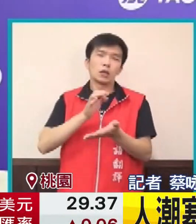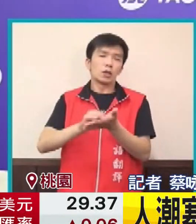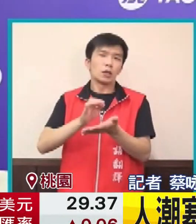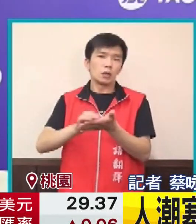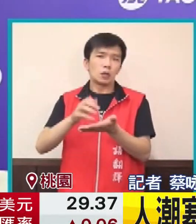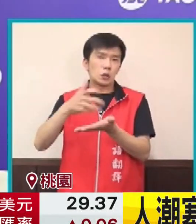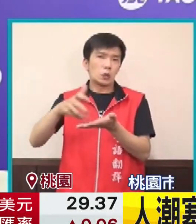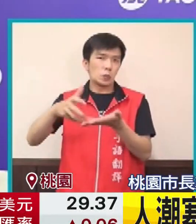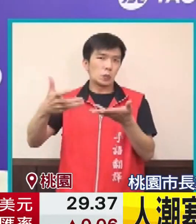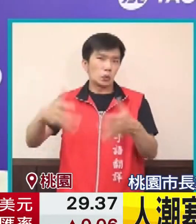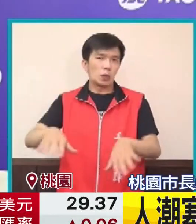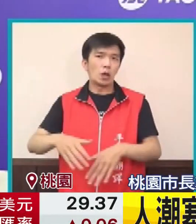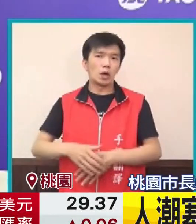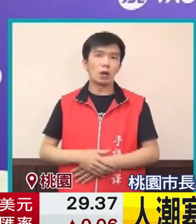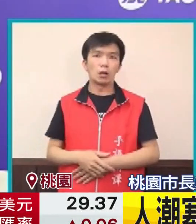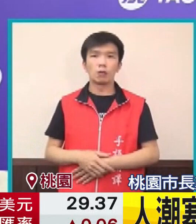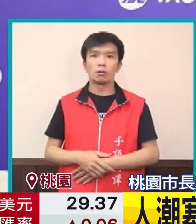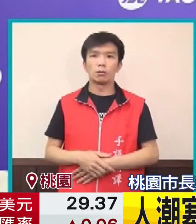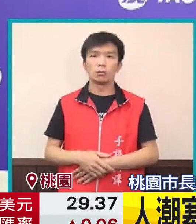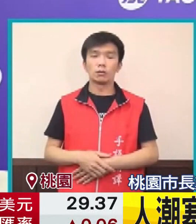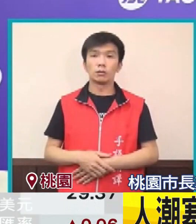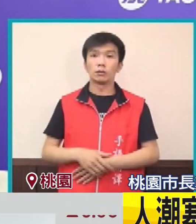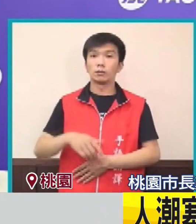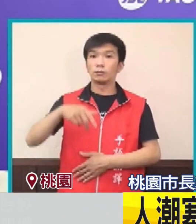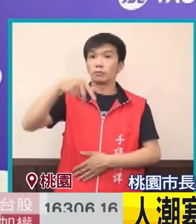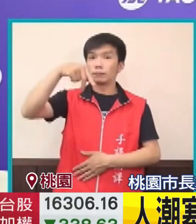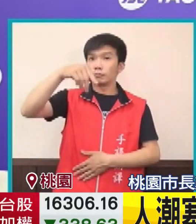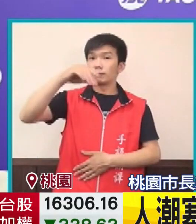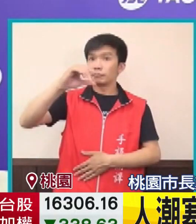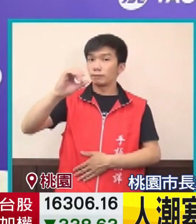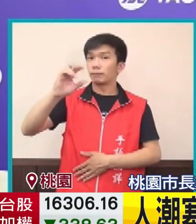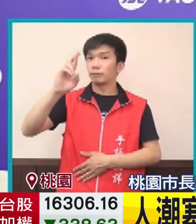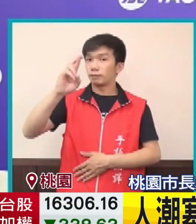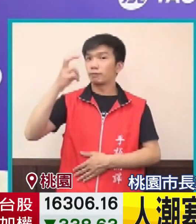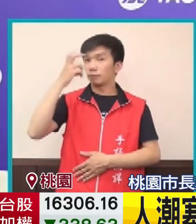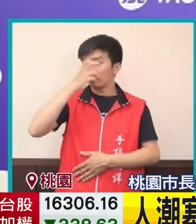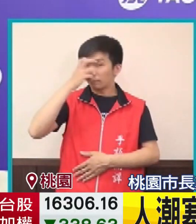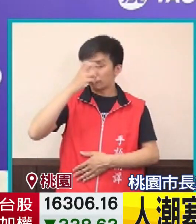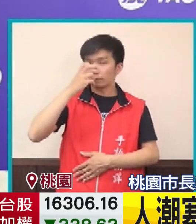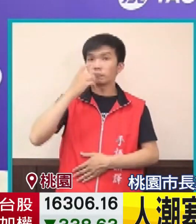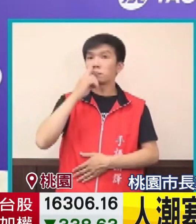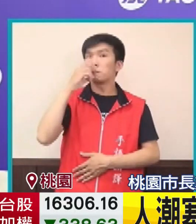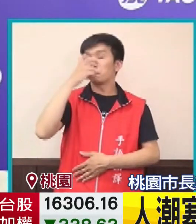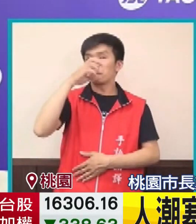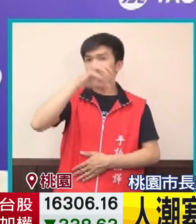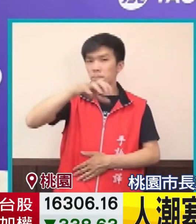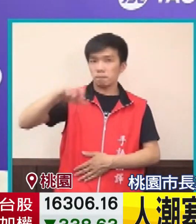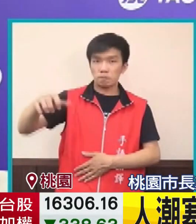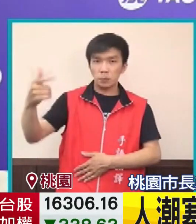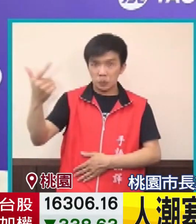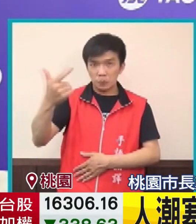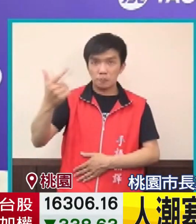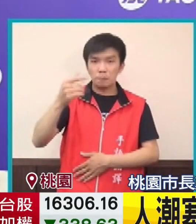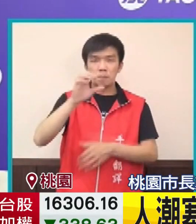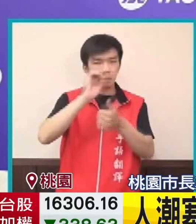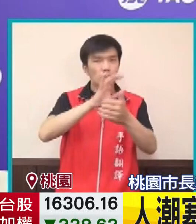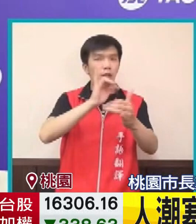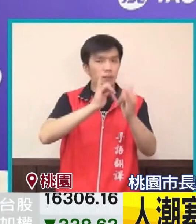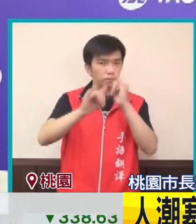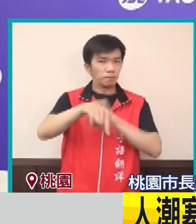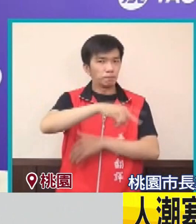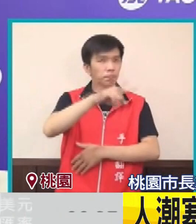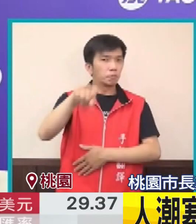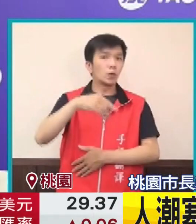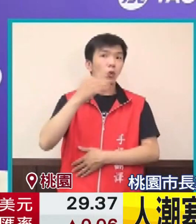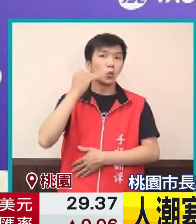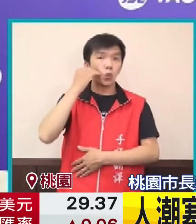响。 快筛量很大，所以 PCR 检测的6个采检站，我们要呼吁民众哈，那么